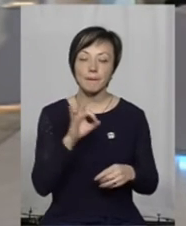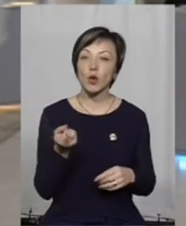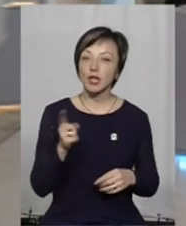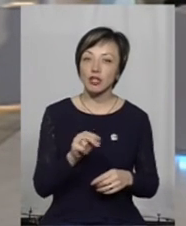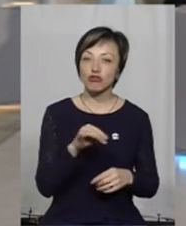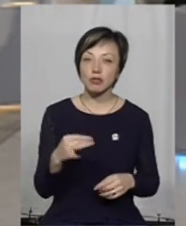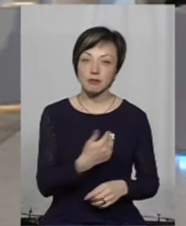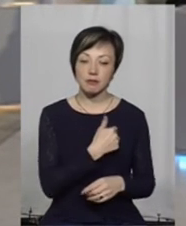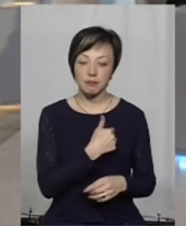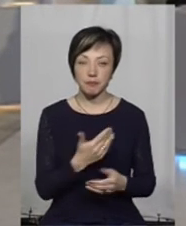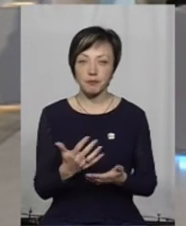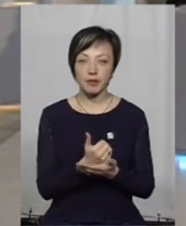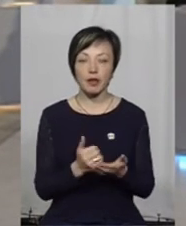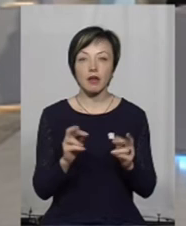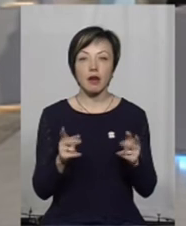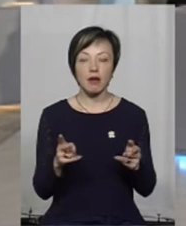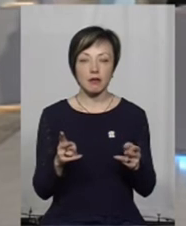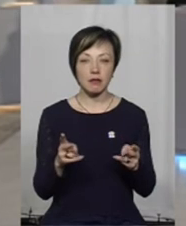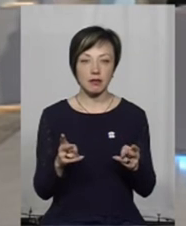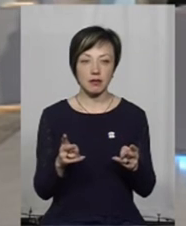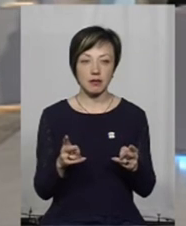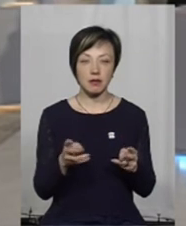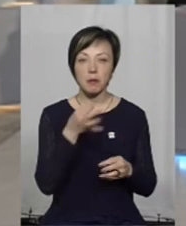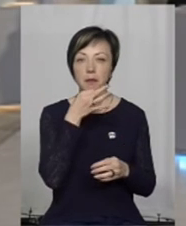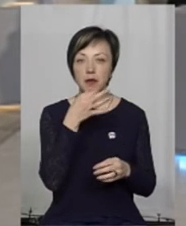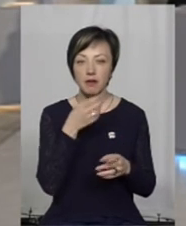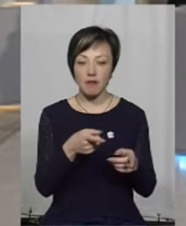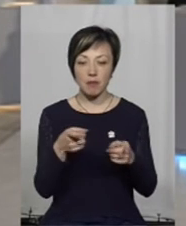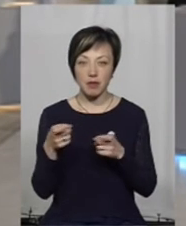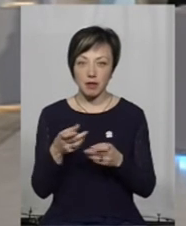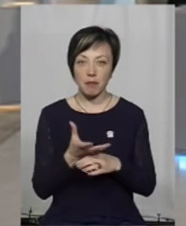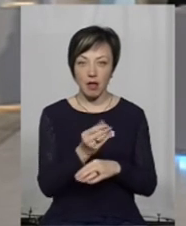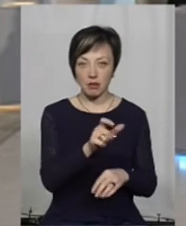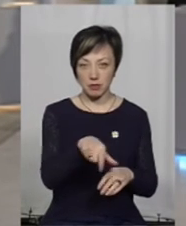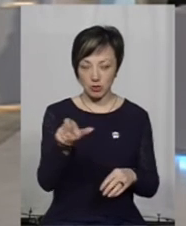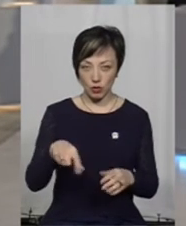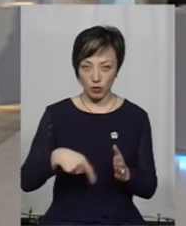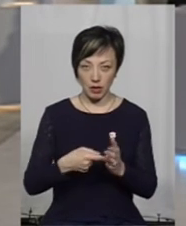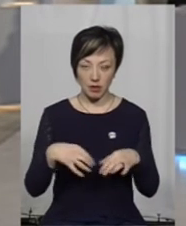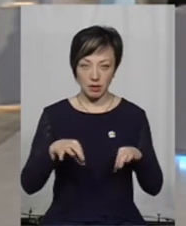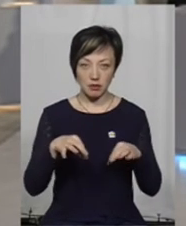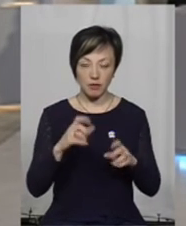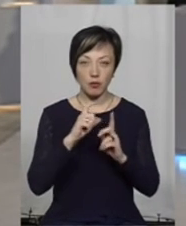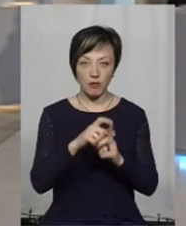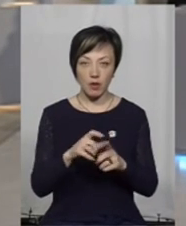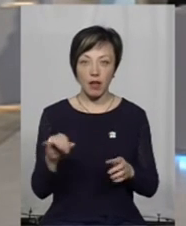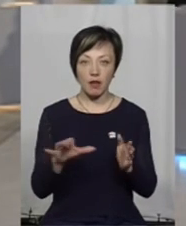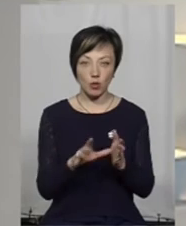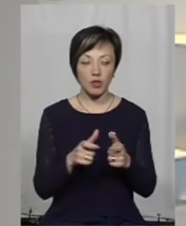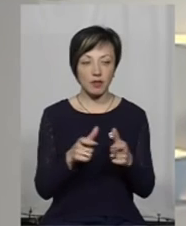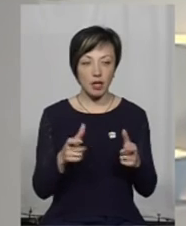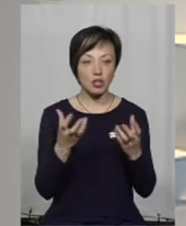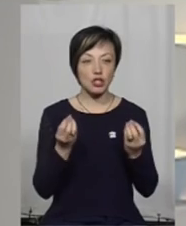чи збираєтесь, які способи є приваблення все ж таки платних пасажирів в комунальний транспорт, на що ви відповіли, що про електронні